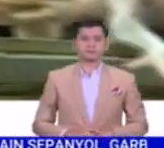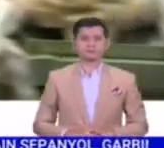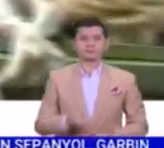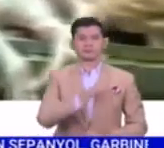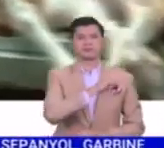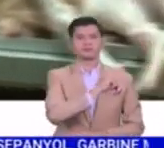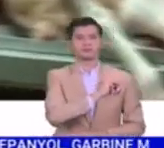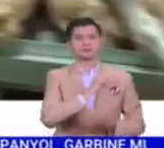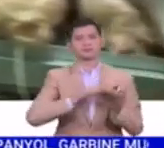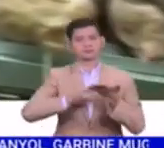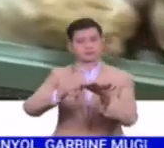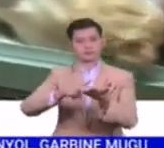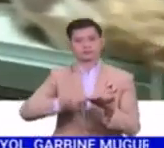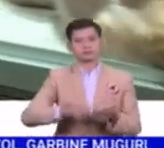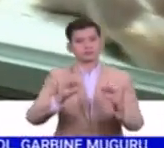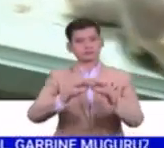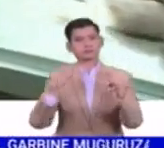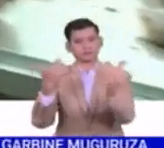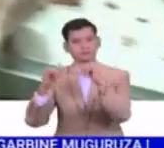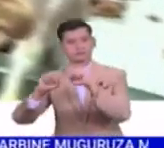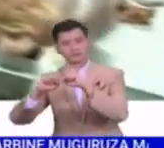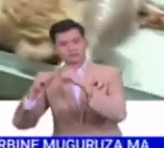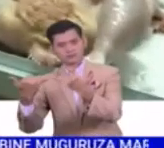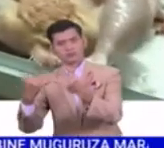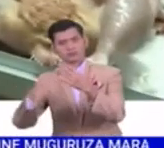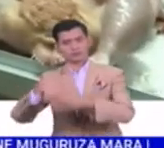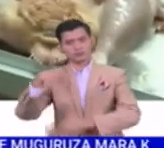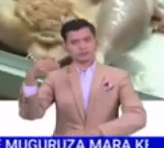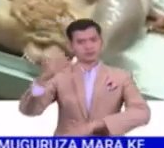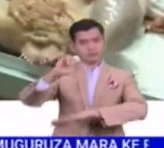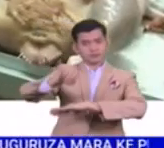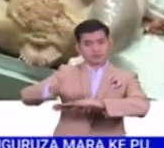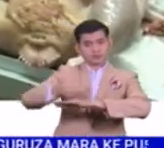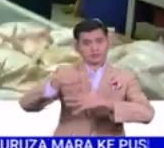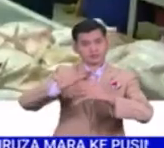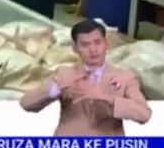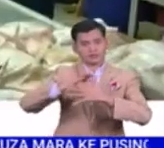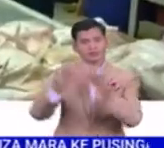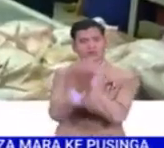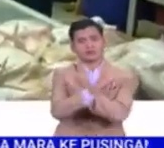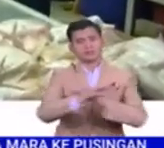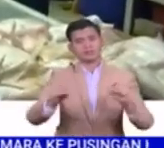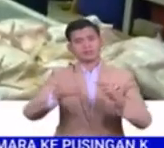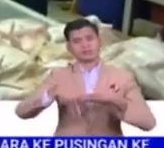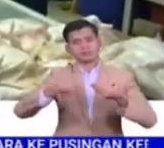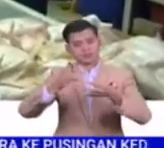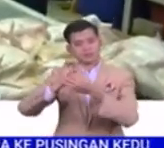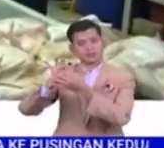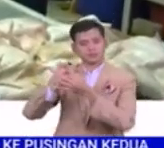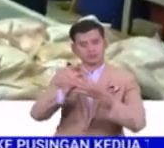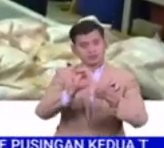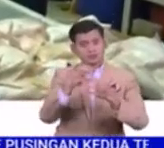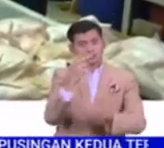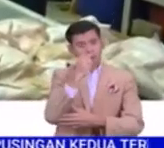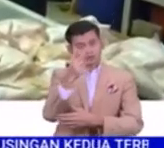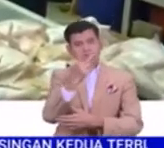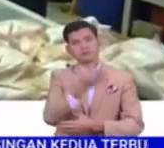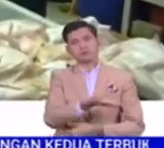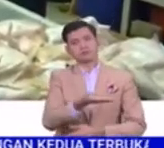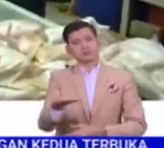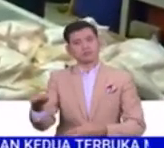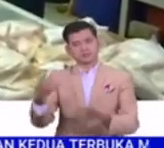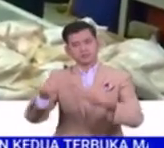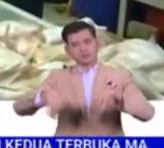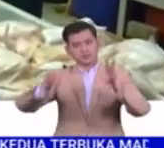Kementerian juga telah berbincang dengan syarikat-syarikat pengeluar ayam dan pengimport daging dengan bersedia memberi kerjasama dalam memastikan bekalan makanan